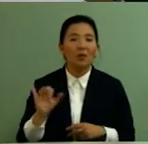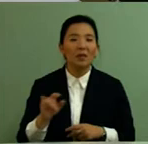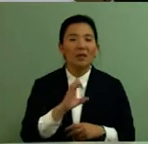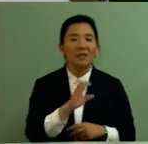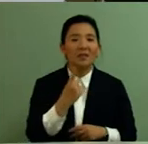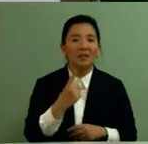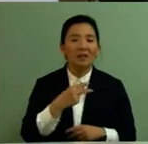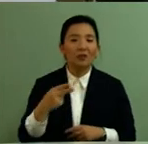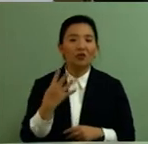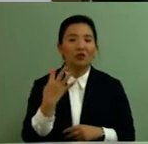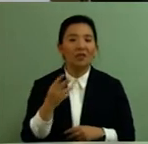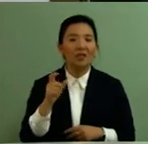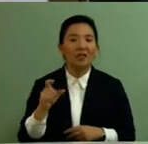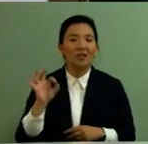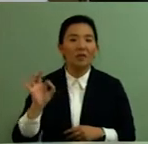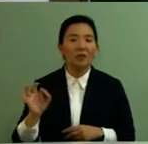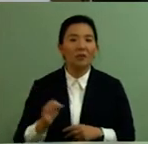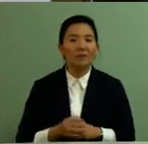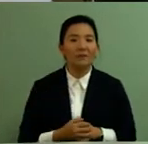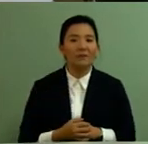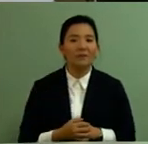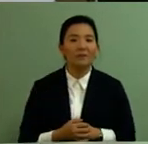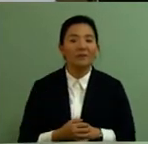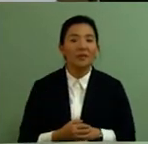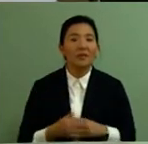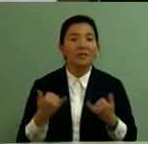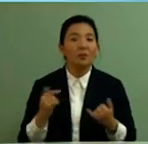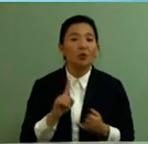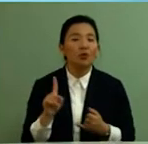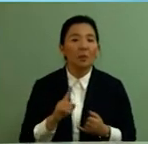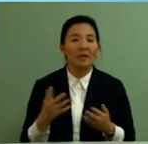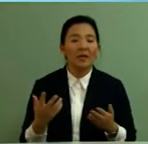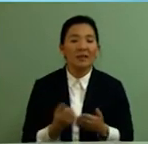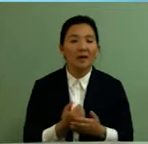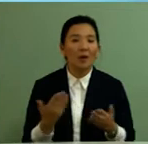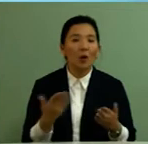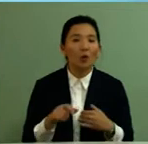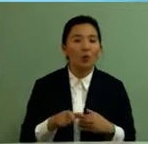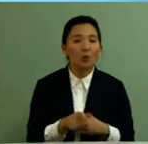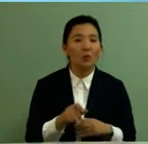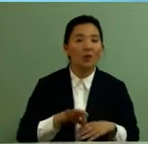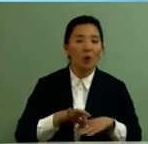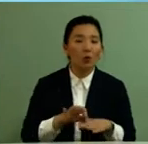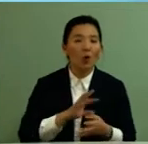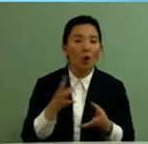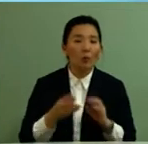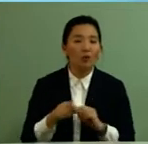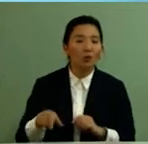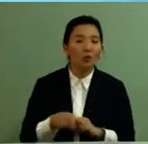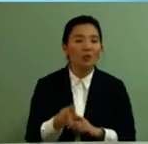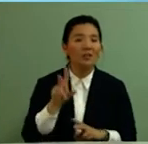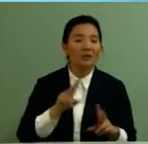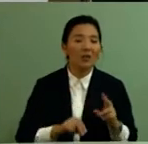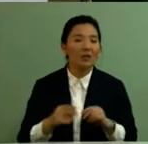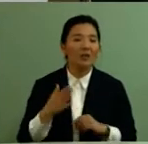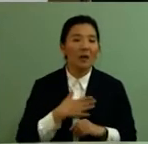равно 4х нулевое. Теперь, чтобы найти, какой путь проходит, общий путь,